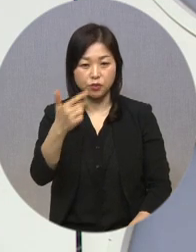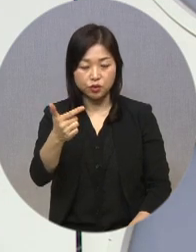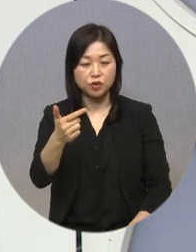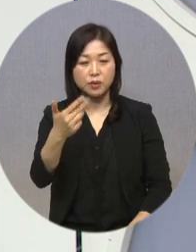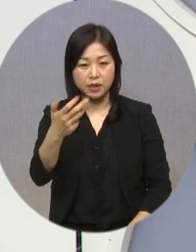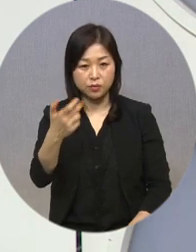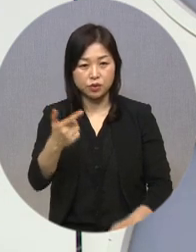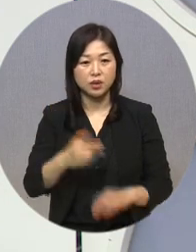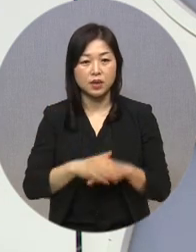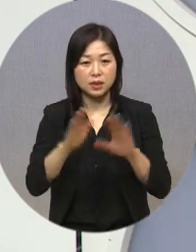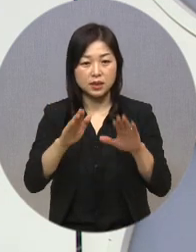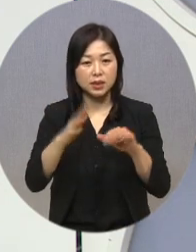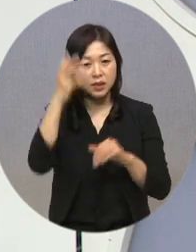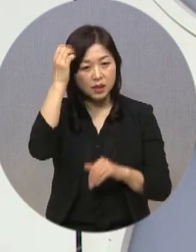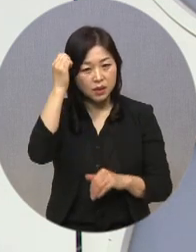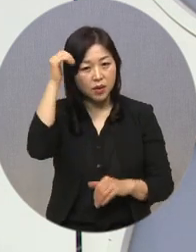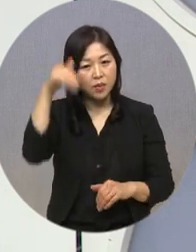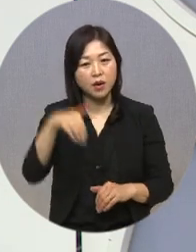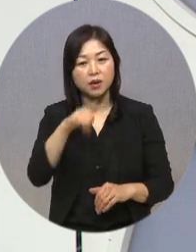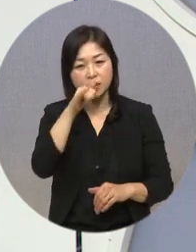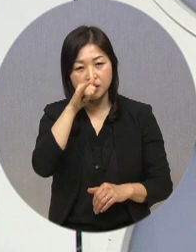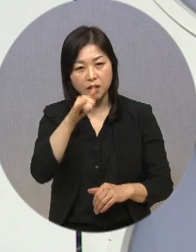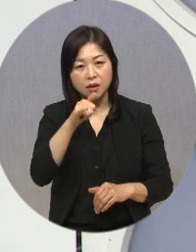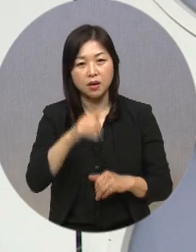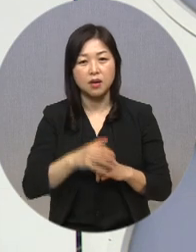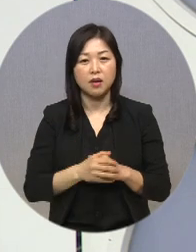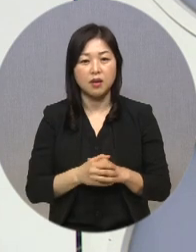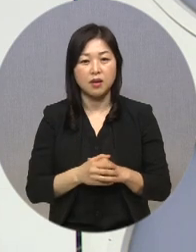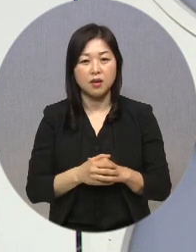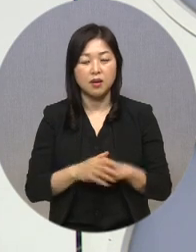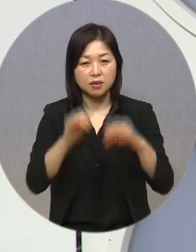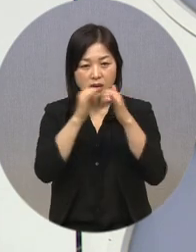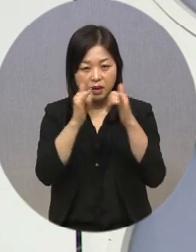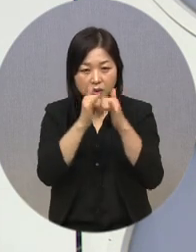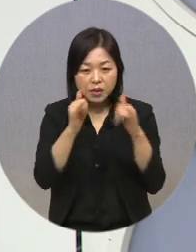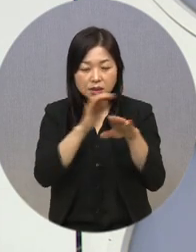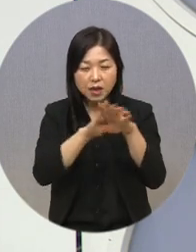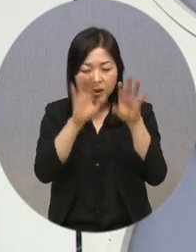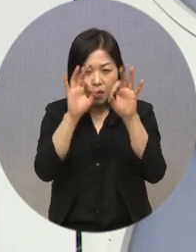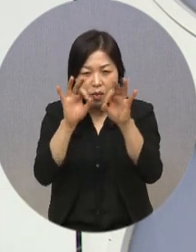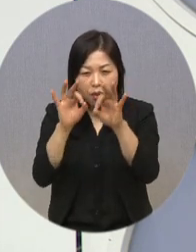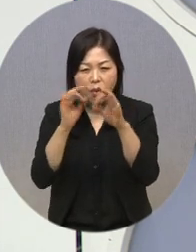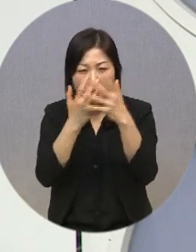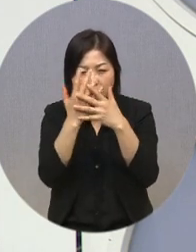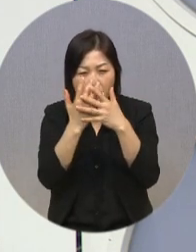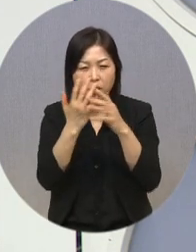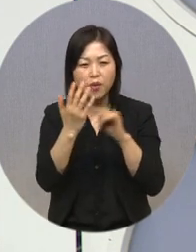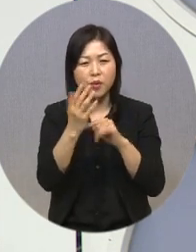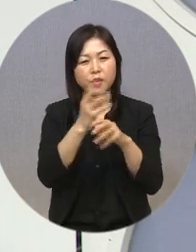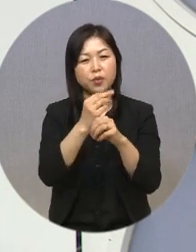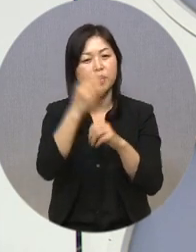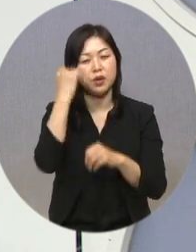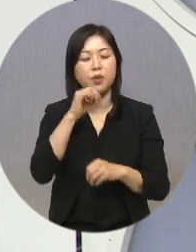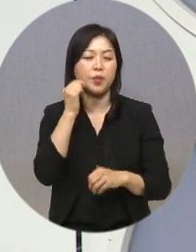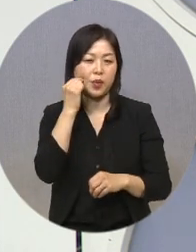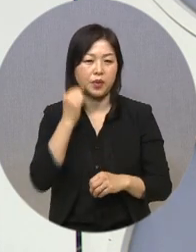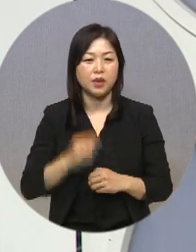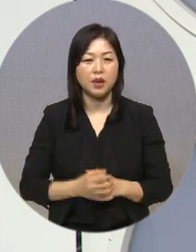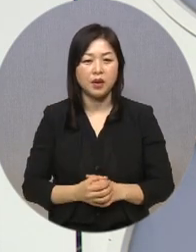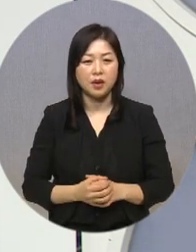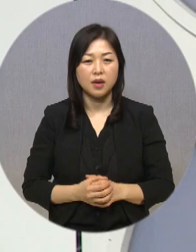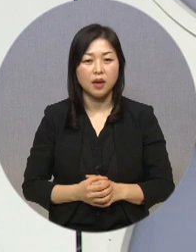가장 내가 지금 한 게 기억력이 쇠퇴해갖고 사람을 잘 못 알아보고 연수는 참 못하겠습니다. 아. 그냥